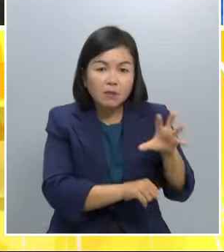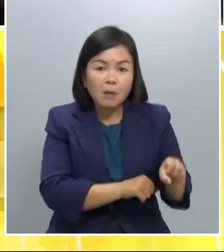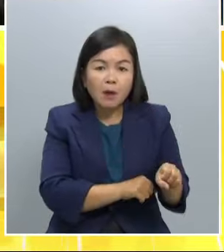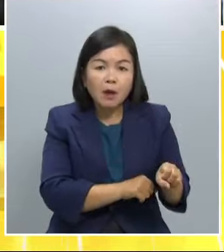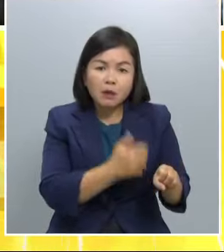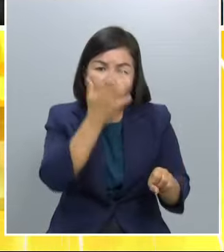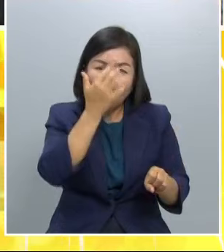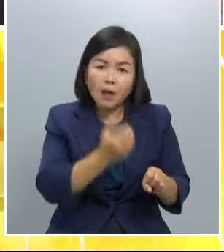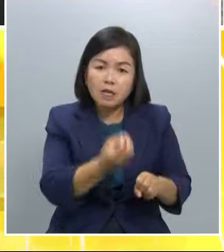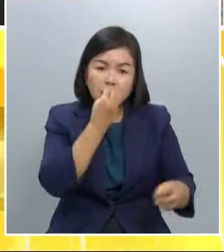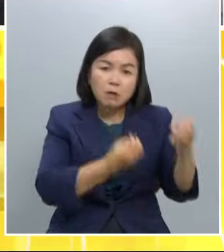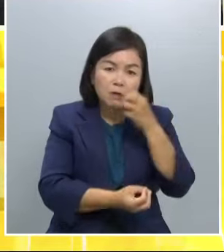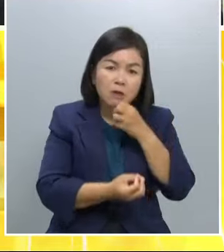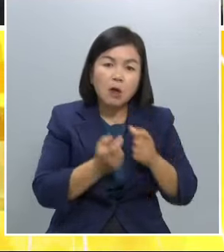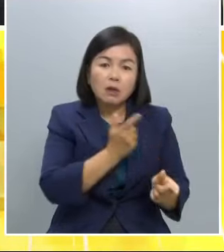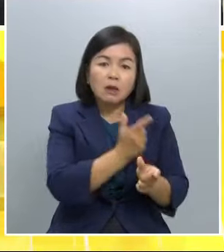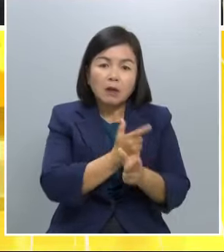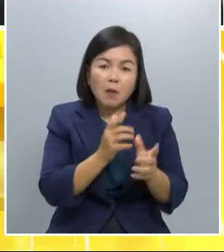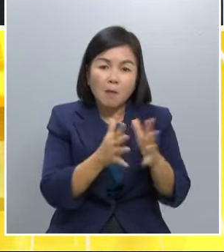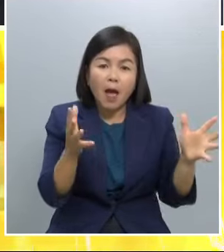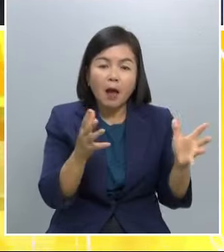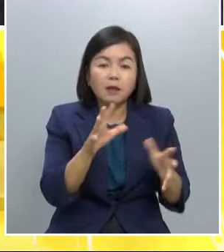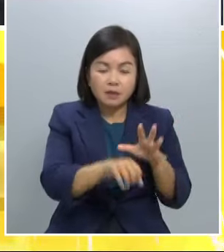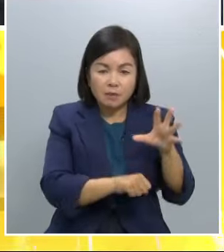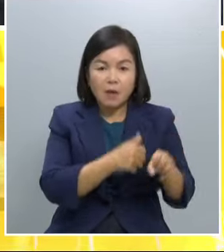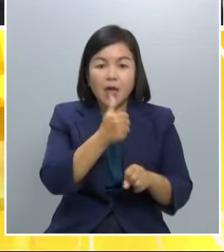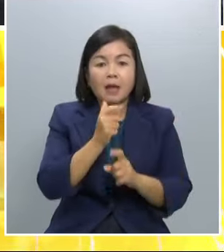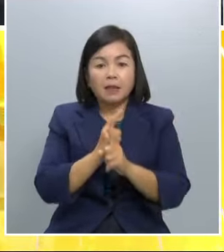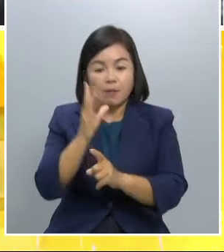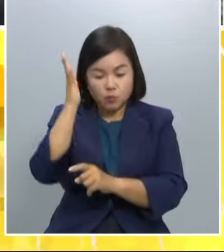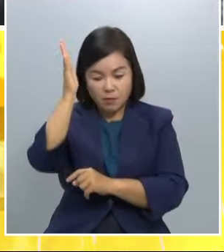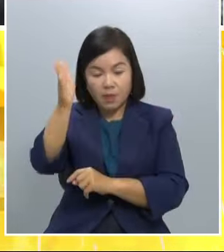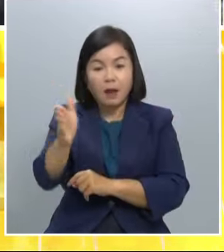นี่มันอุดมสมบูรณ์ไงค่ะเ้าเดี๋ยวเราตามกันดูสัปดาห์หน้าเรื่องปาหมอคัง